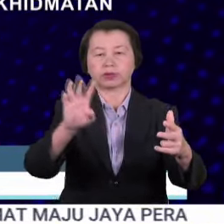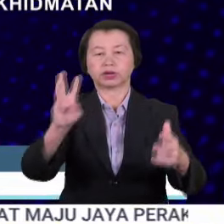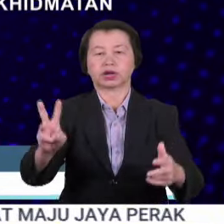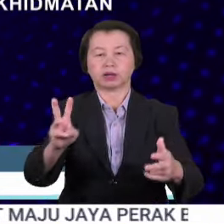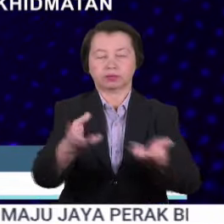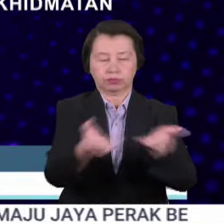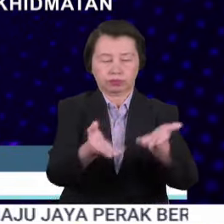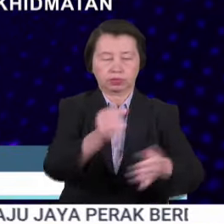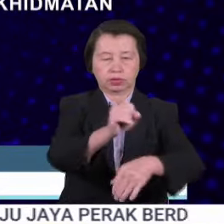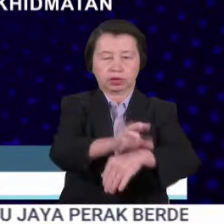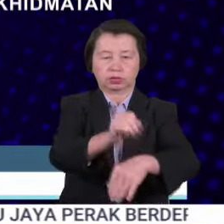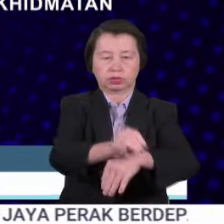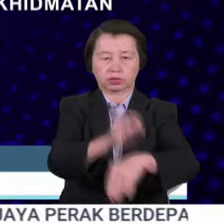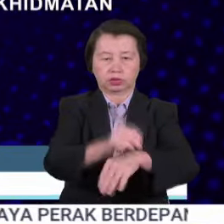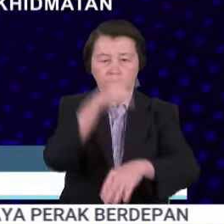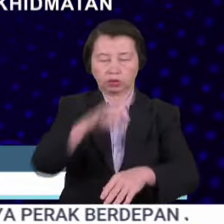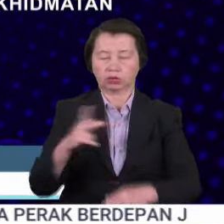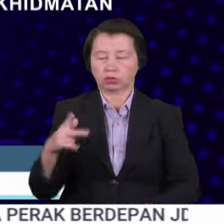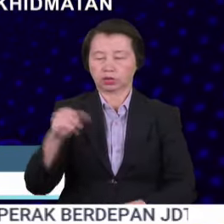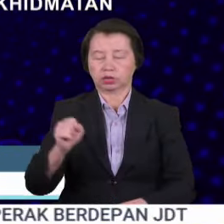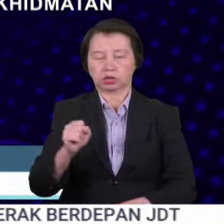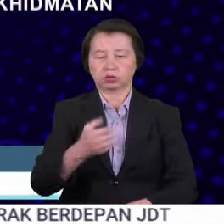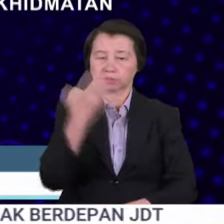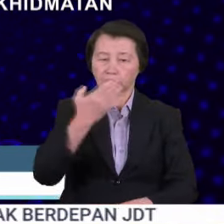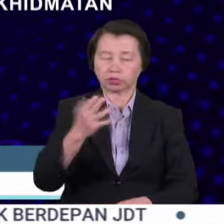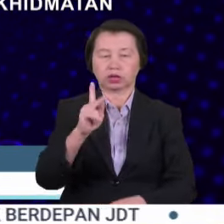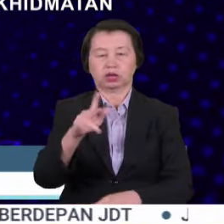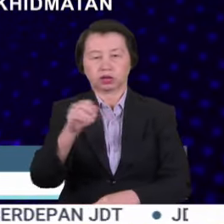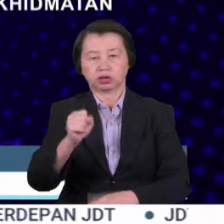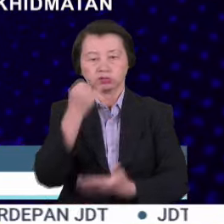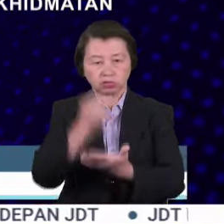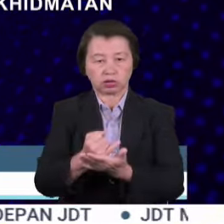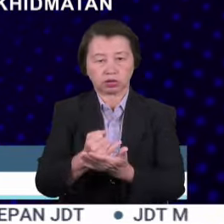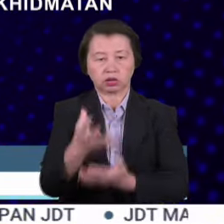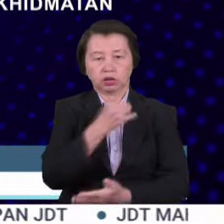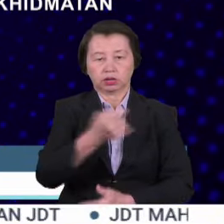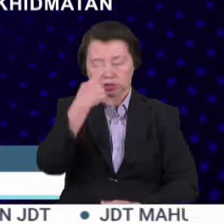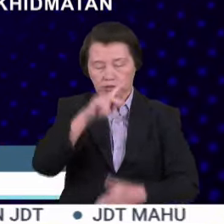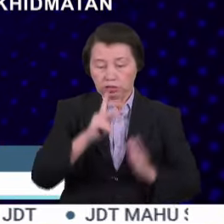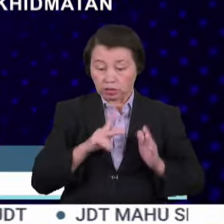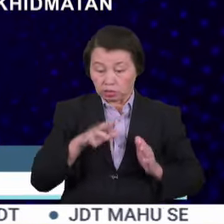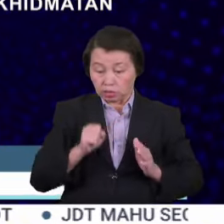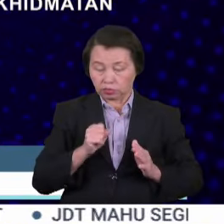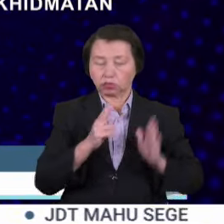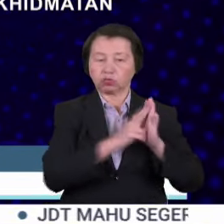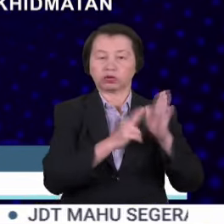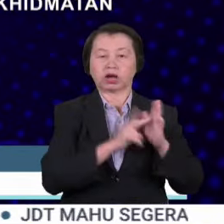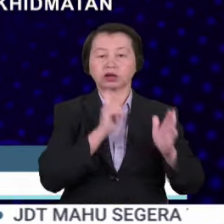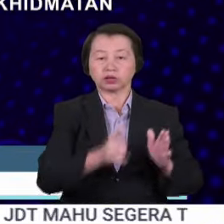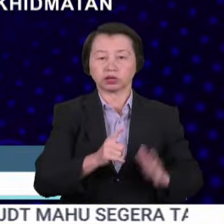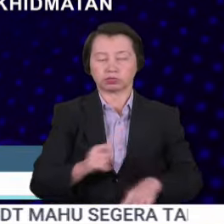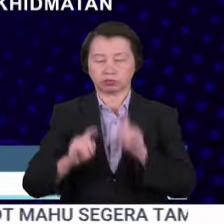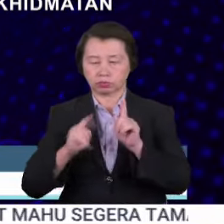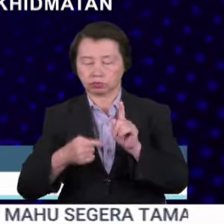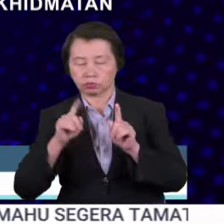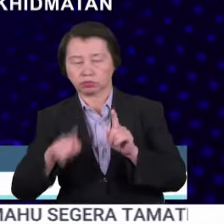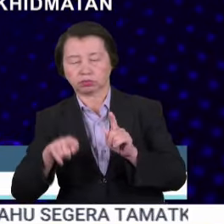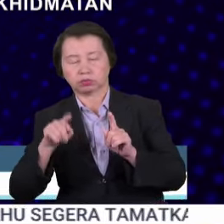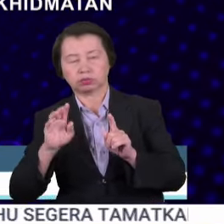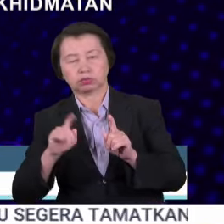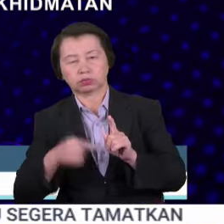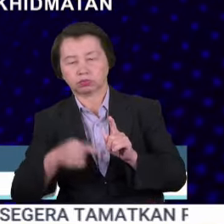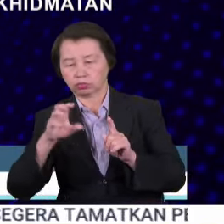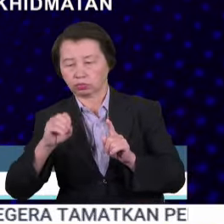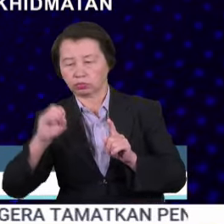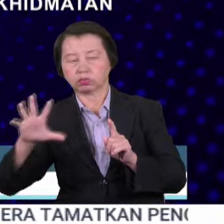13,686 khidmat nasihat bagi kes sivil dan jenayah, manakala bagi kes syariah sebanyak 13,550